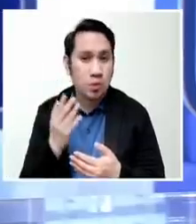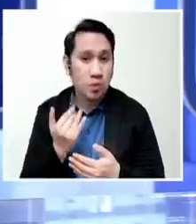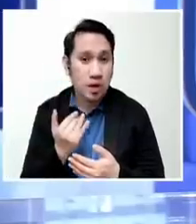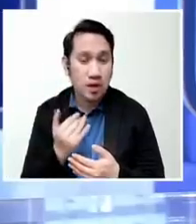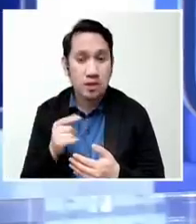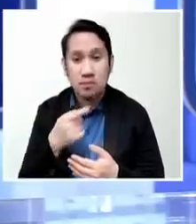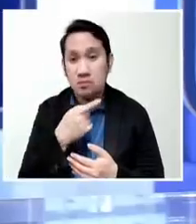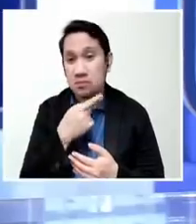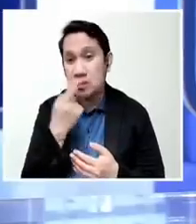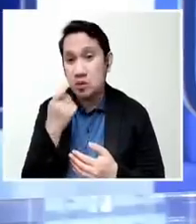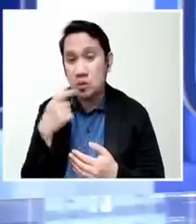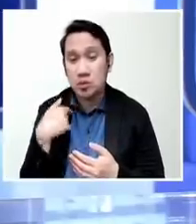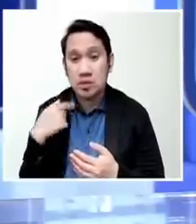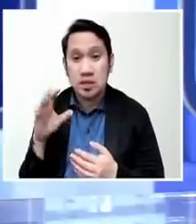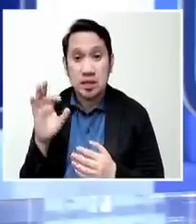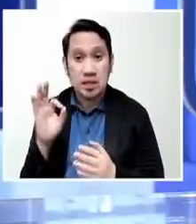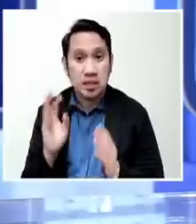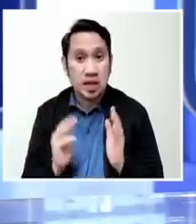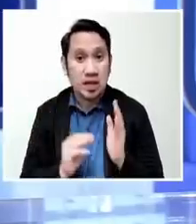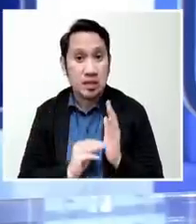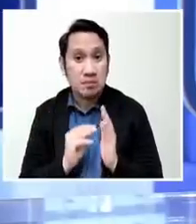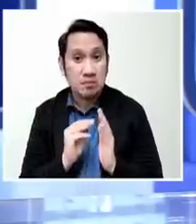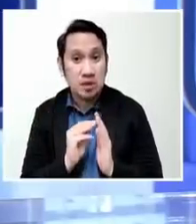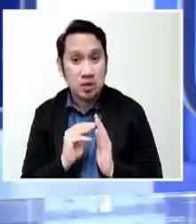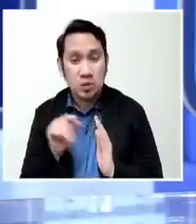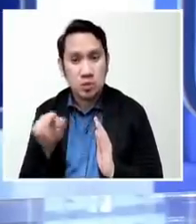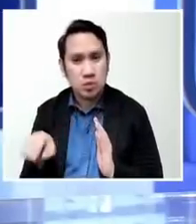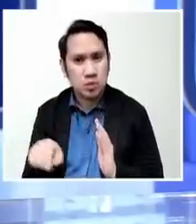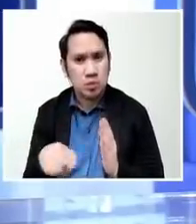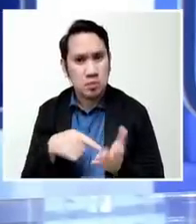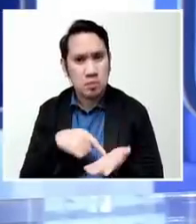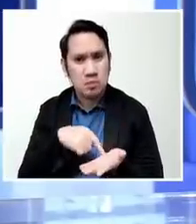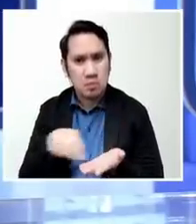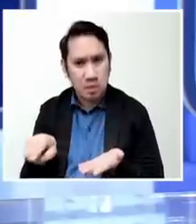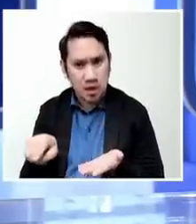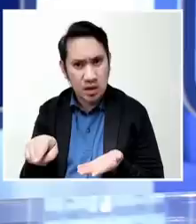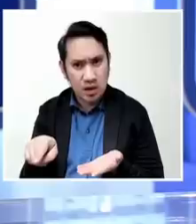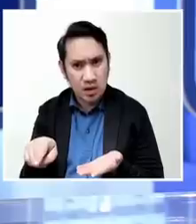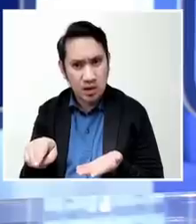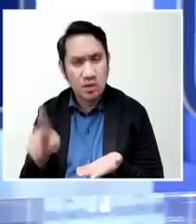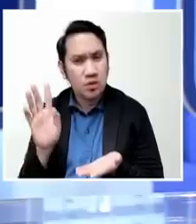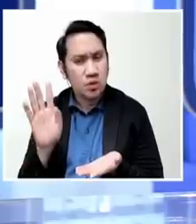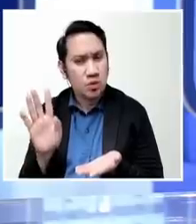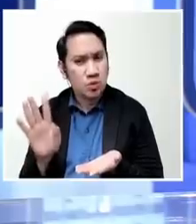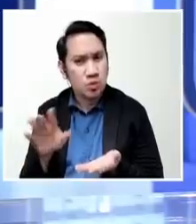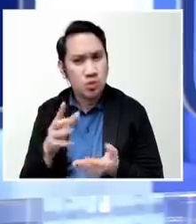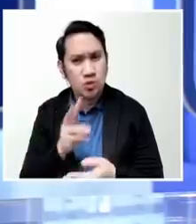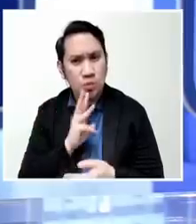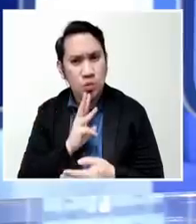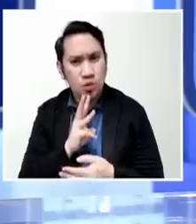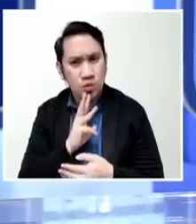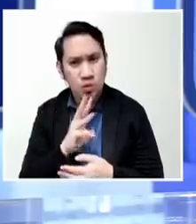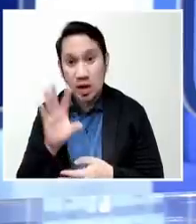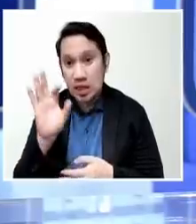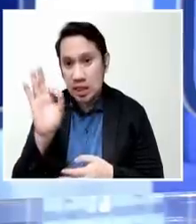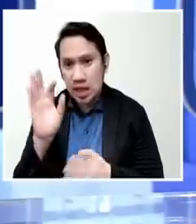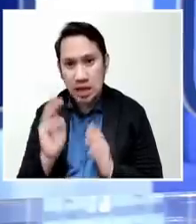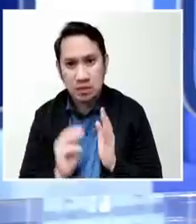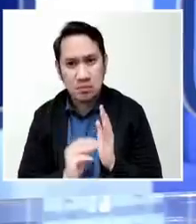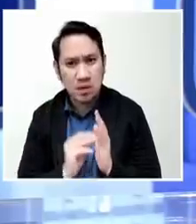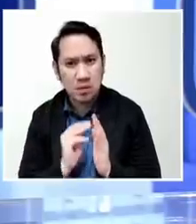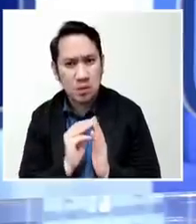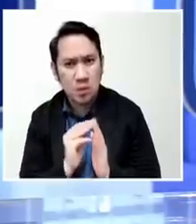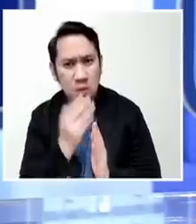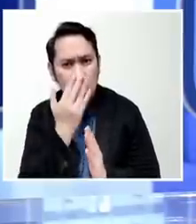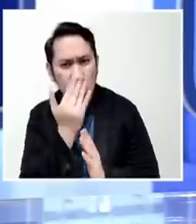mahigit 9 milyong piso ang kanyang bill sa tubig nitong Hulyo. Iniimbestigahan ng Maynilad ang